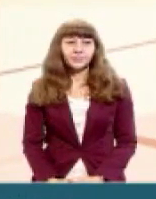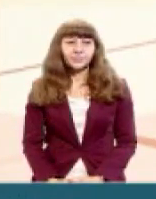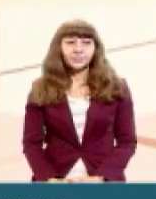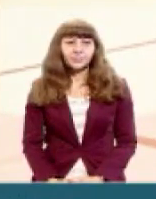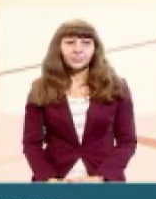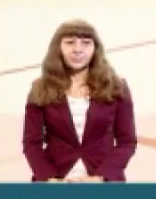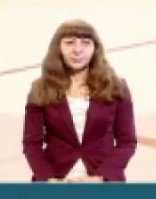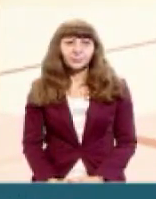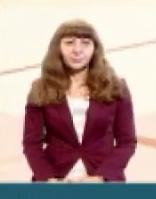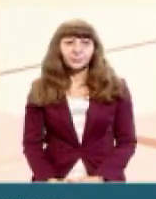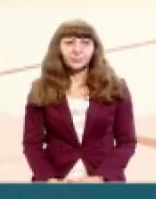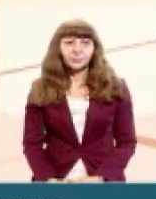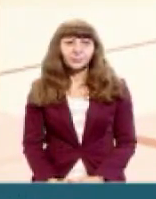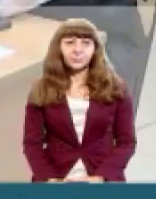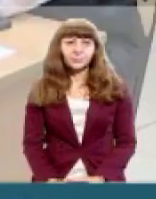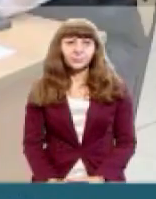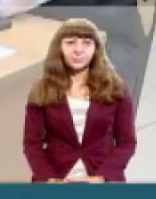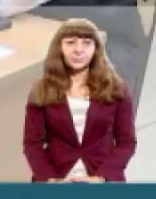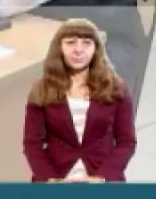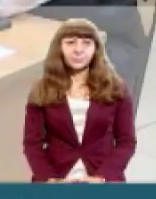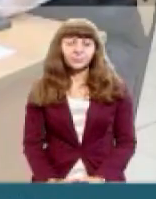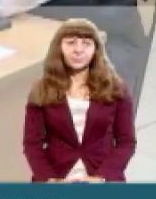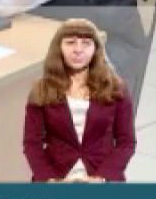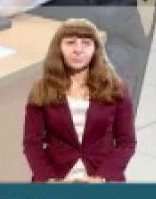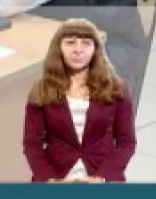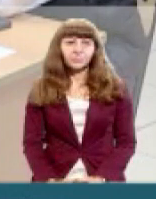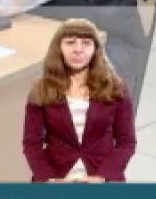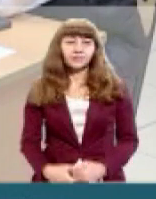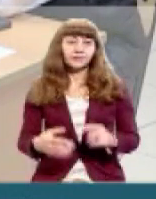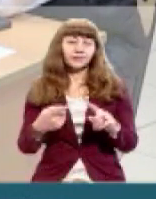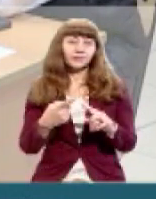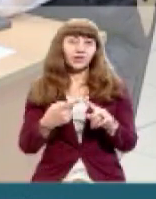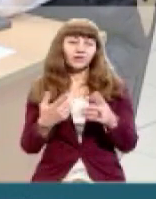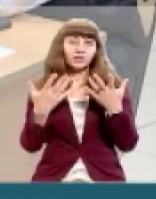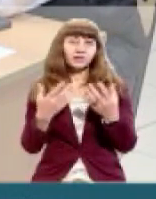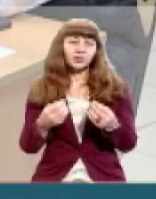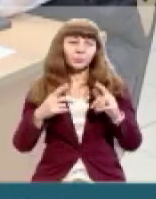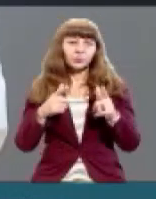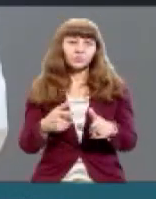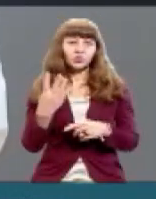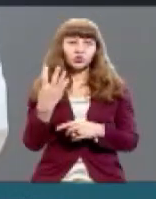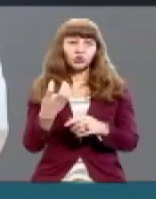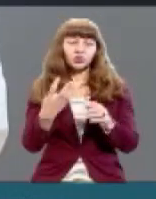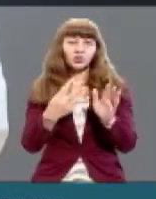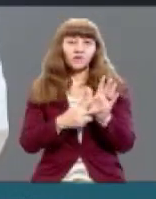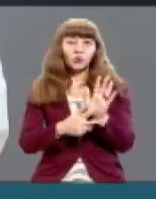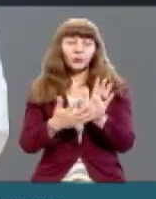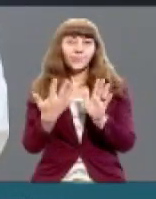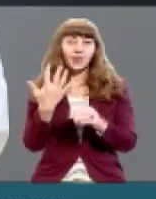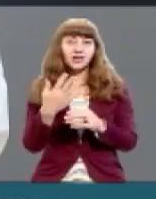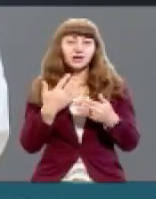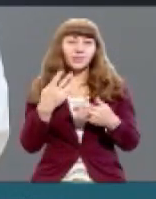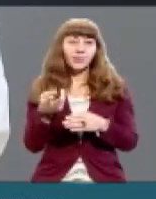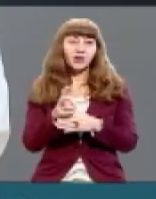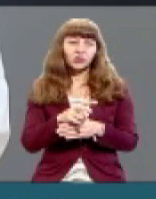230 өтініш келіп түскен. Күні кеше Zoom платформасы арқылы вице-министрмен өткен жиналыста белгілі болғандай, жалпы 1111 арыз